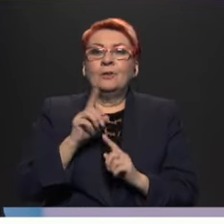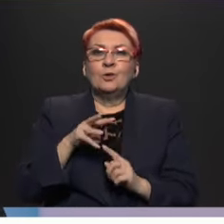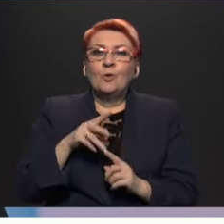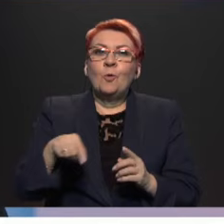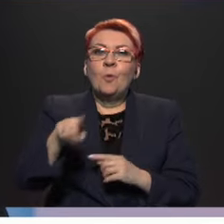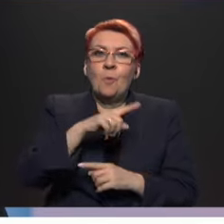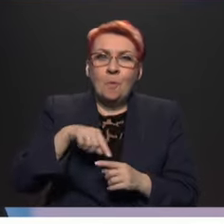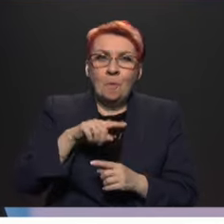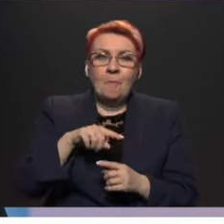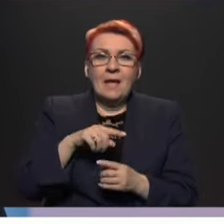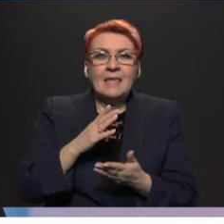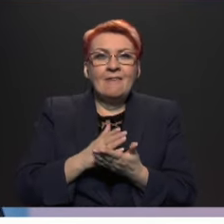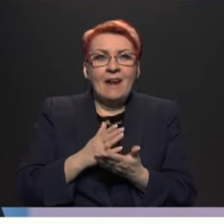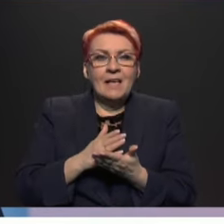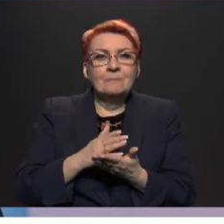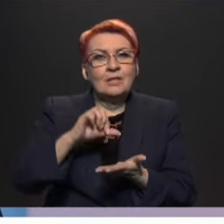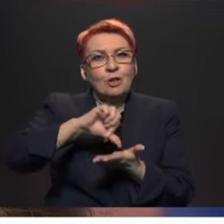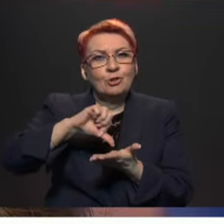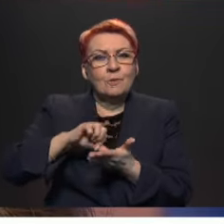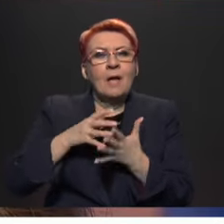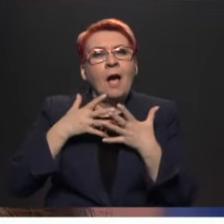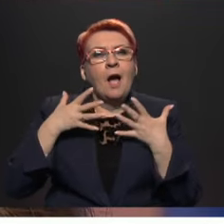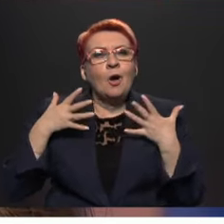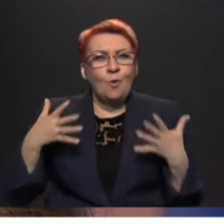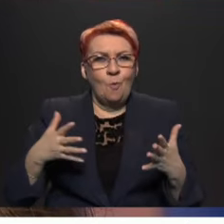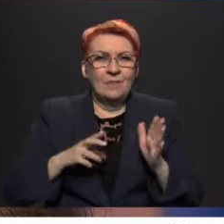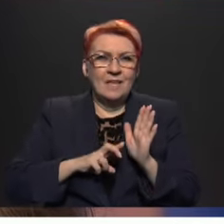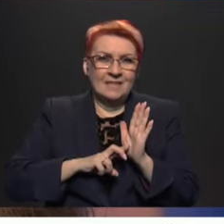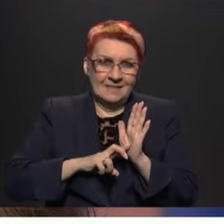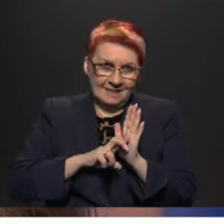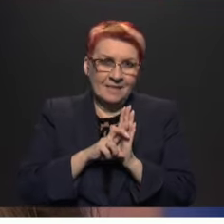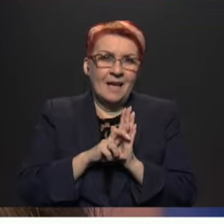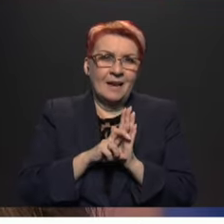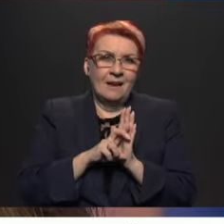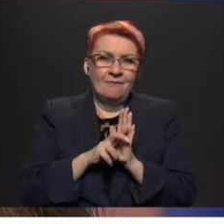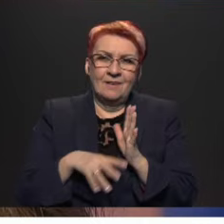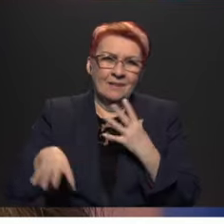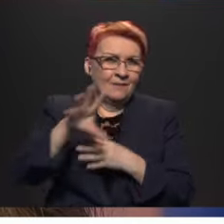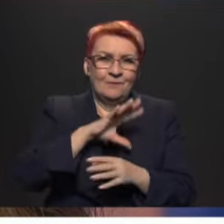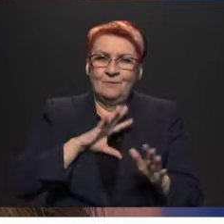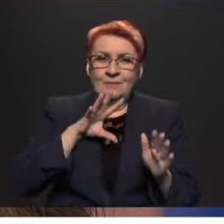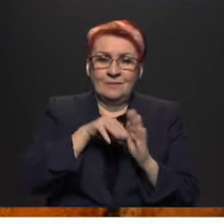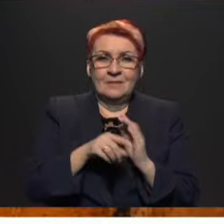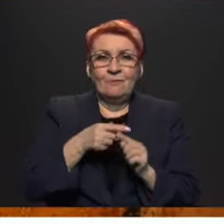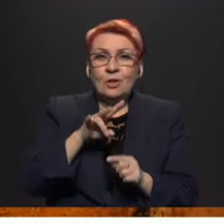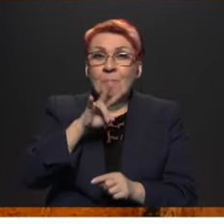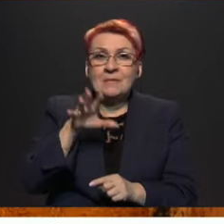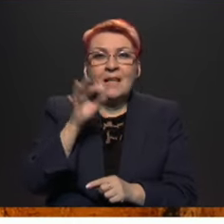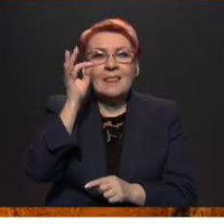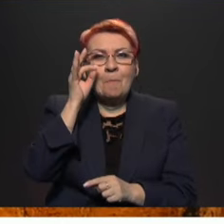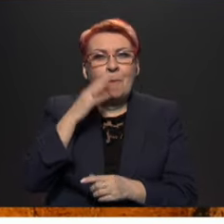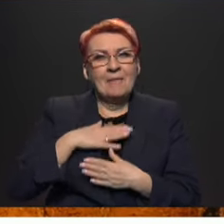членами огромной церкви. И вот это постоянное